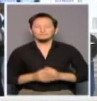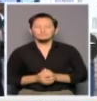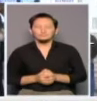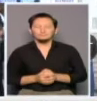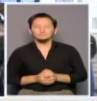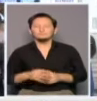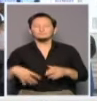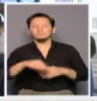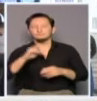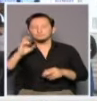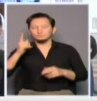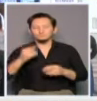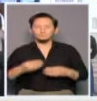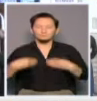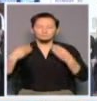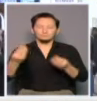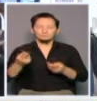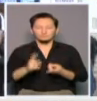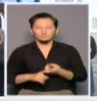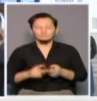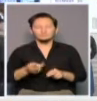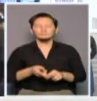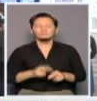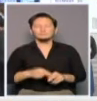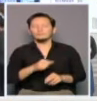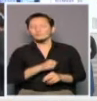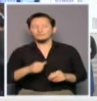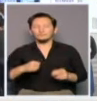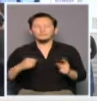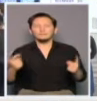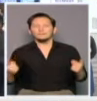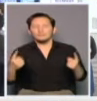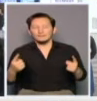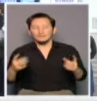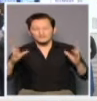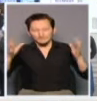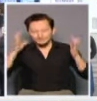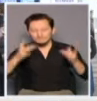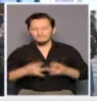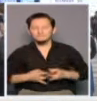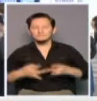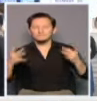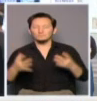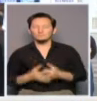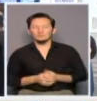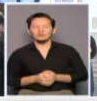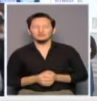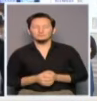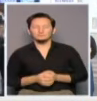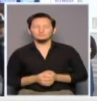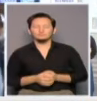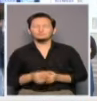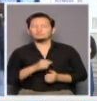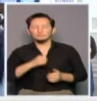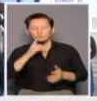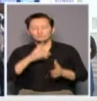ради Всевышнего. Это самый великий мусульманский праздник. Сам